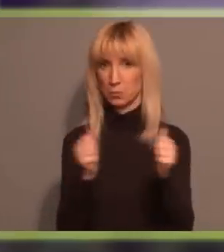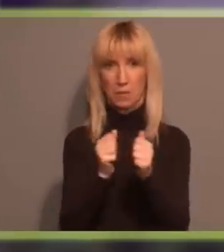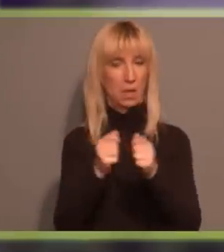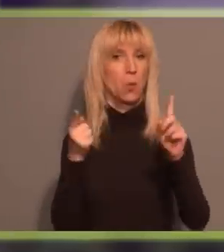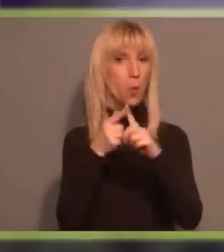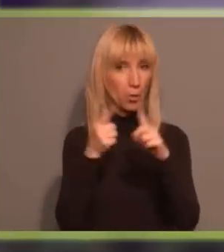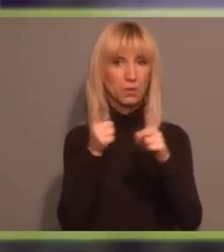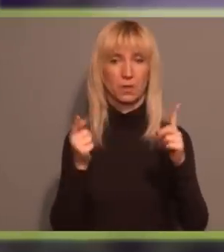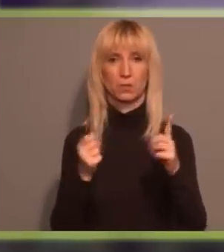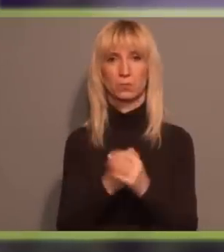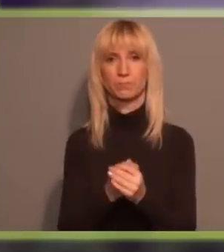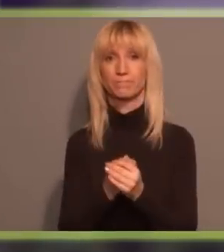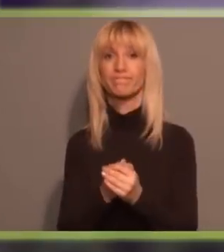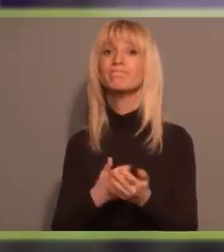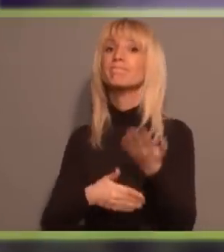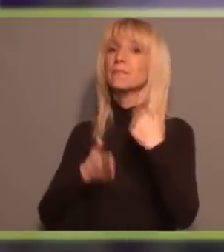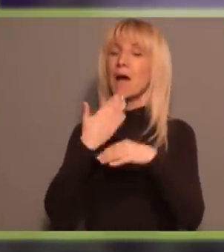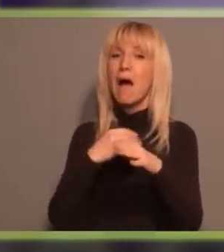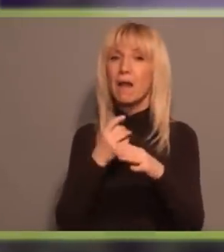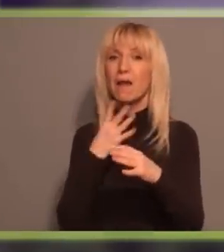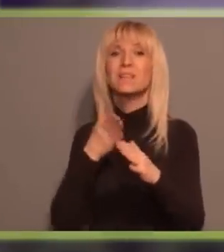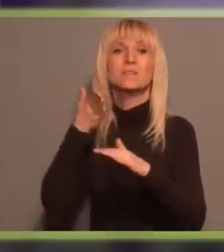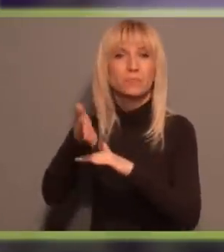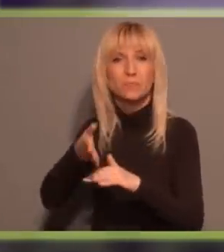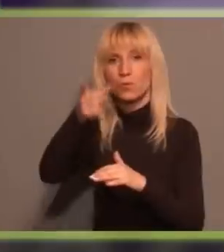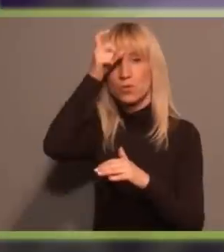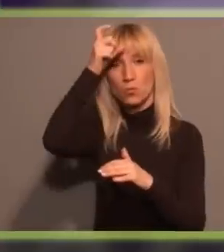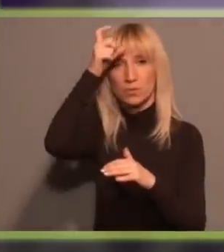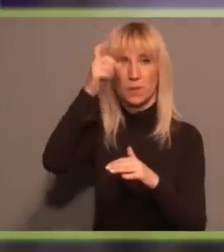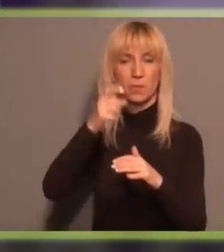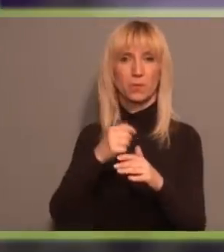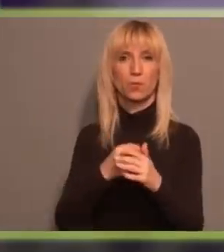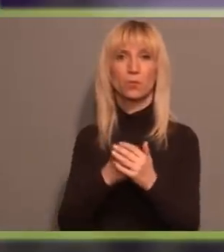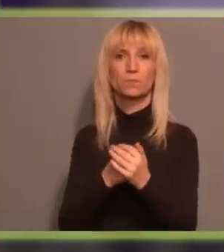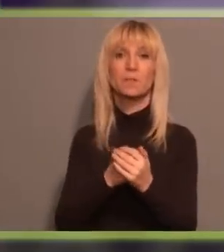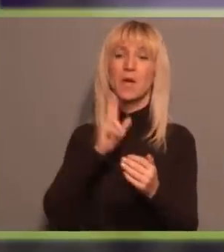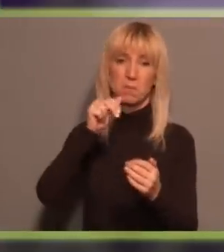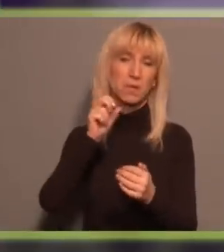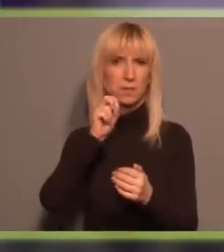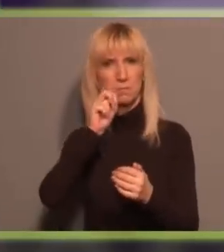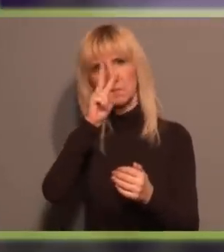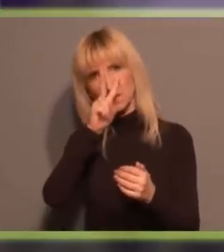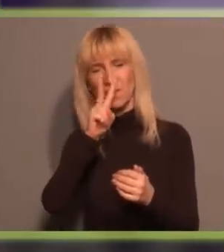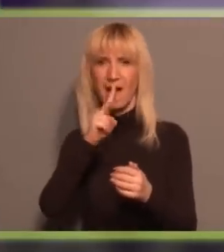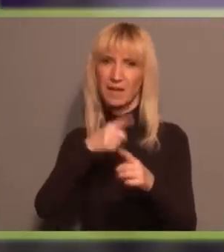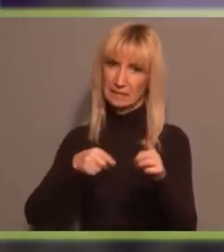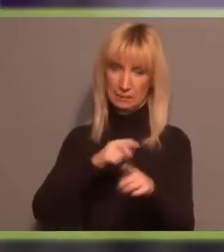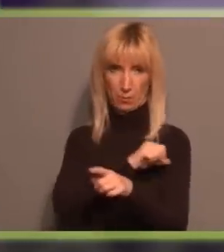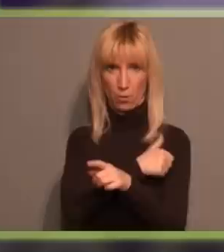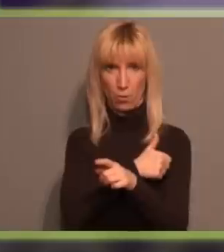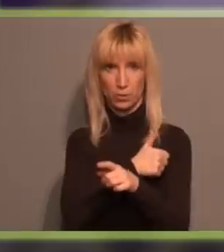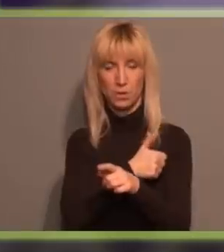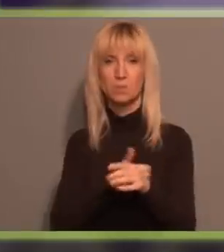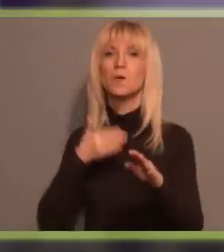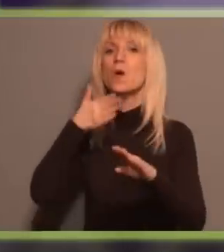smo u kontaktu. E sad, kad sam došla u Srbiju, kad sam imala 12,5